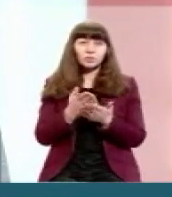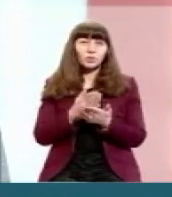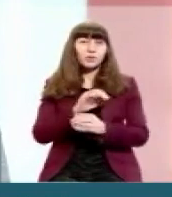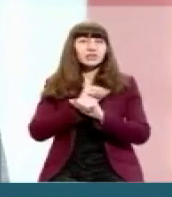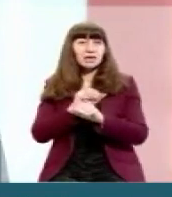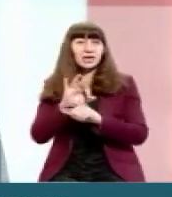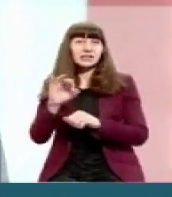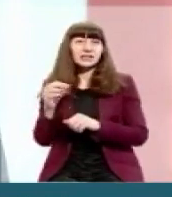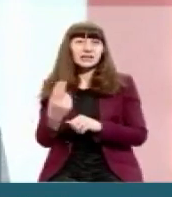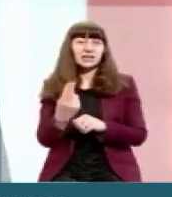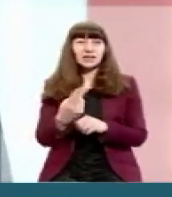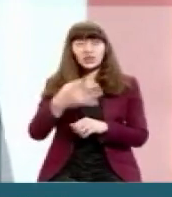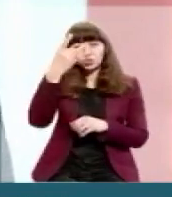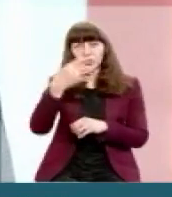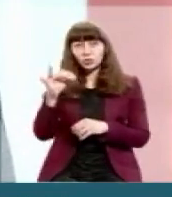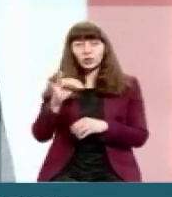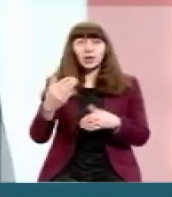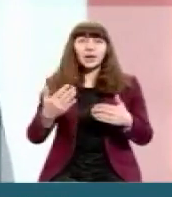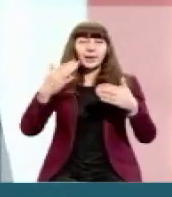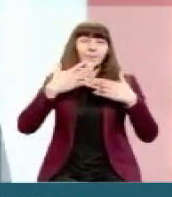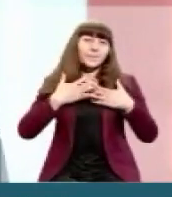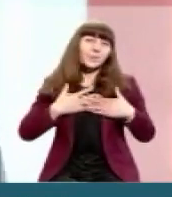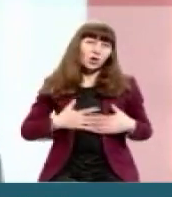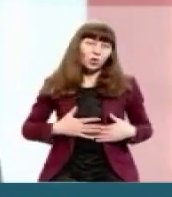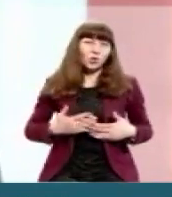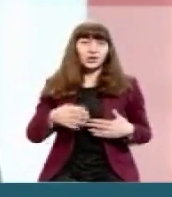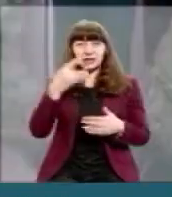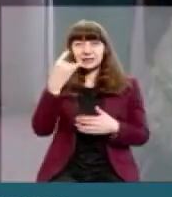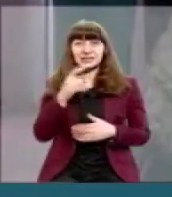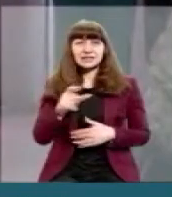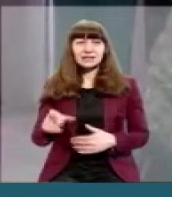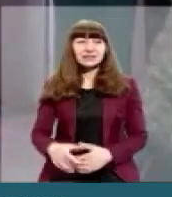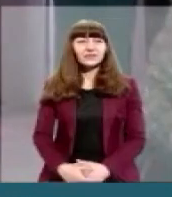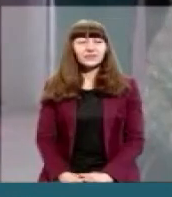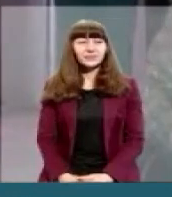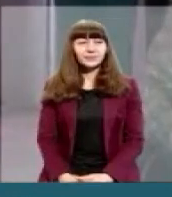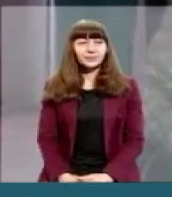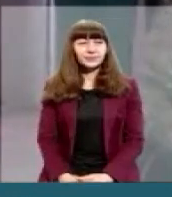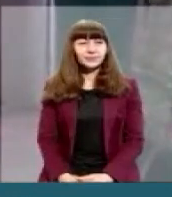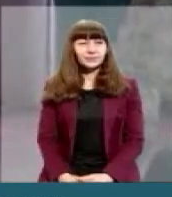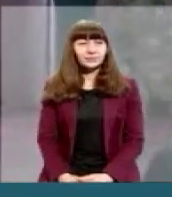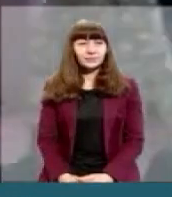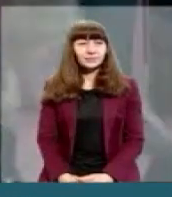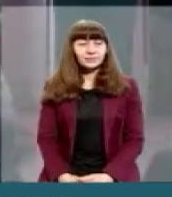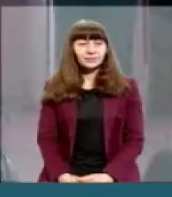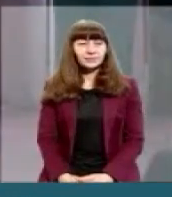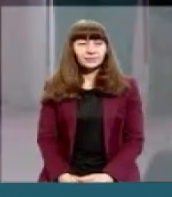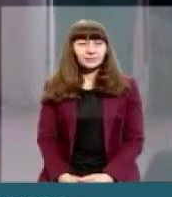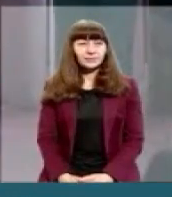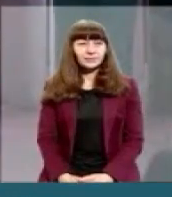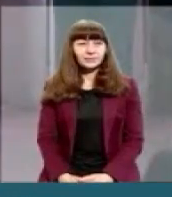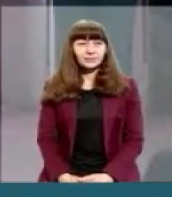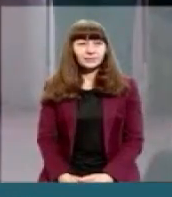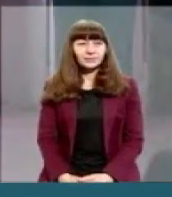оберегаем национальную идентичность и покой наших граждан, наших казахстанцев. За добросовестное исполнение служебных обязанностей и